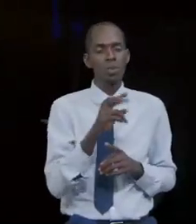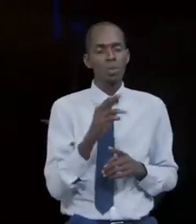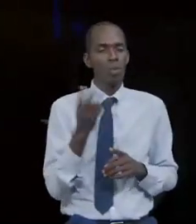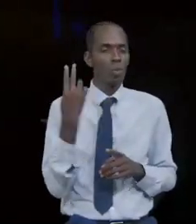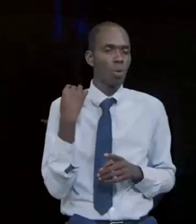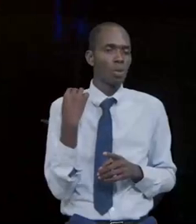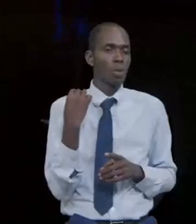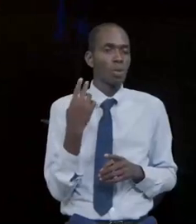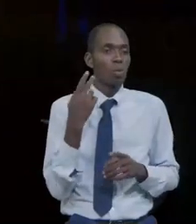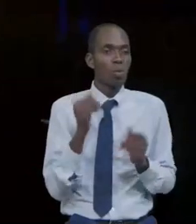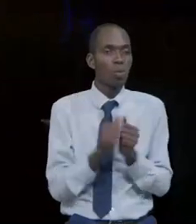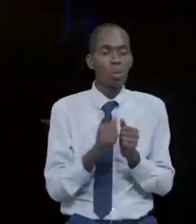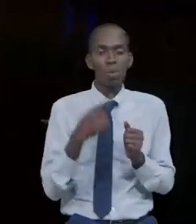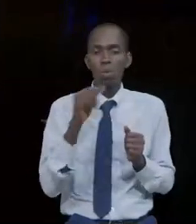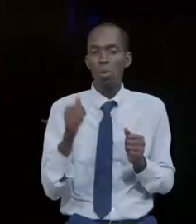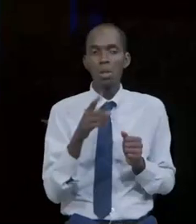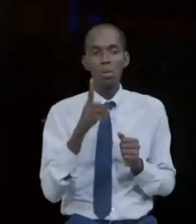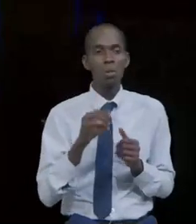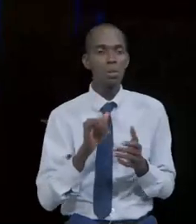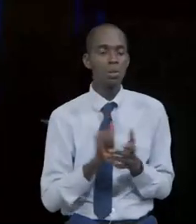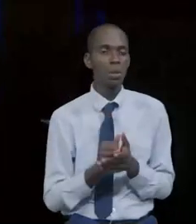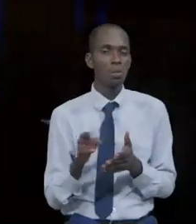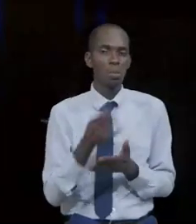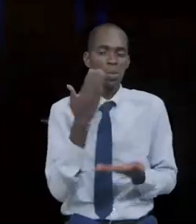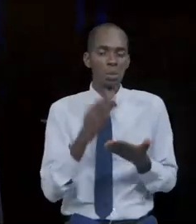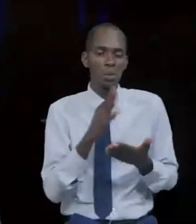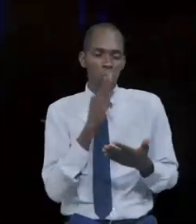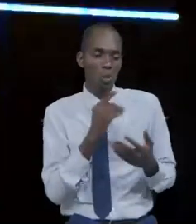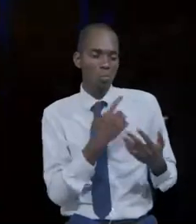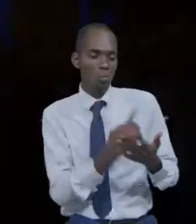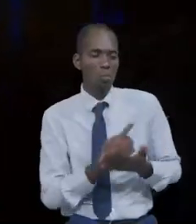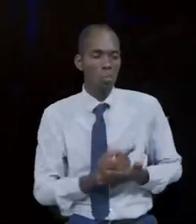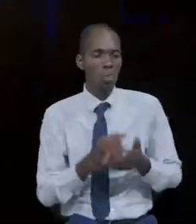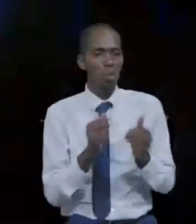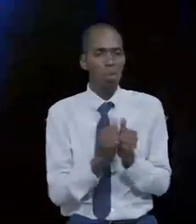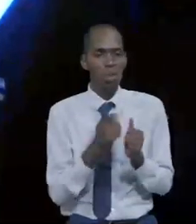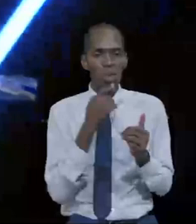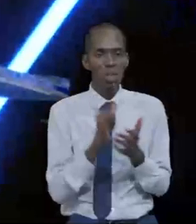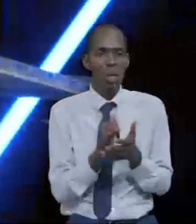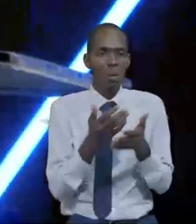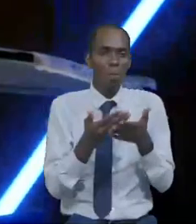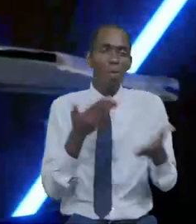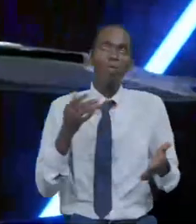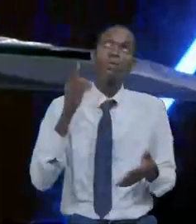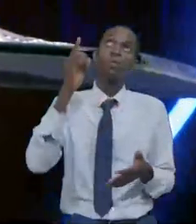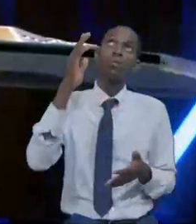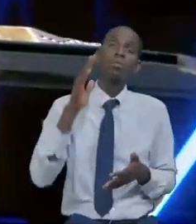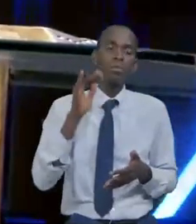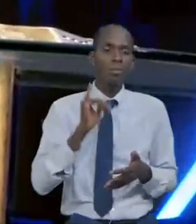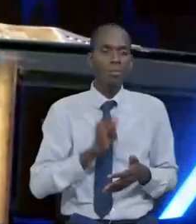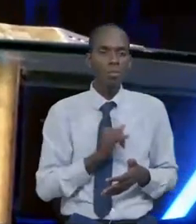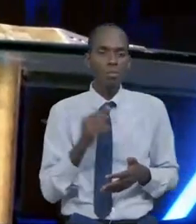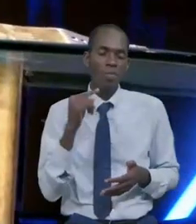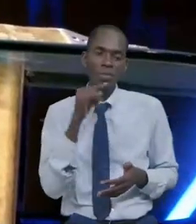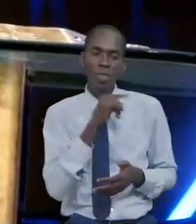avec qui il pouvait vivre. Et que devant Dieu, je ne mens point.